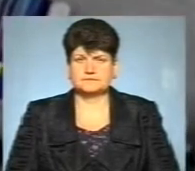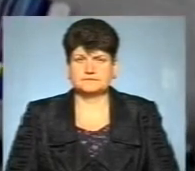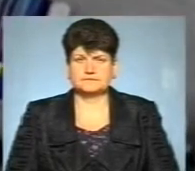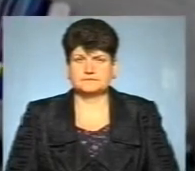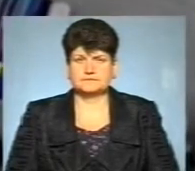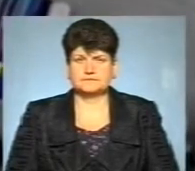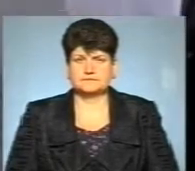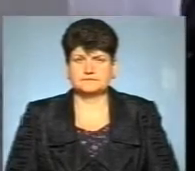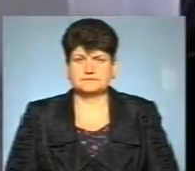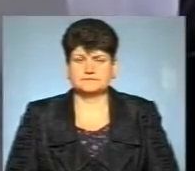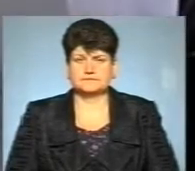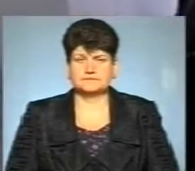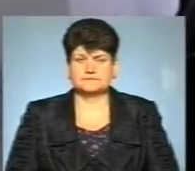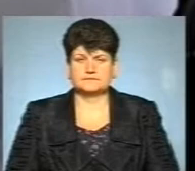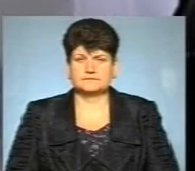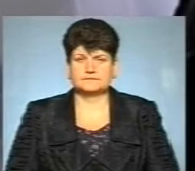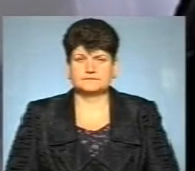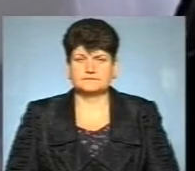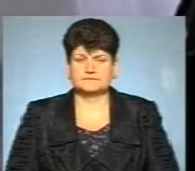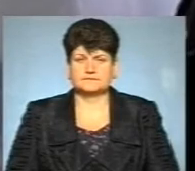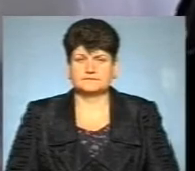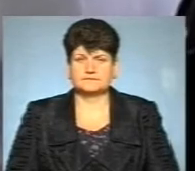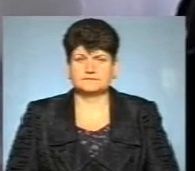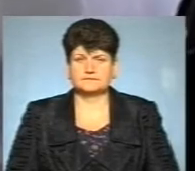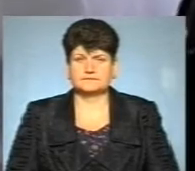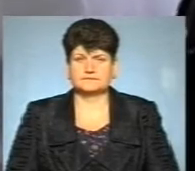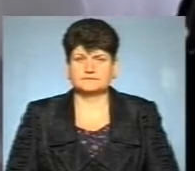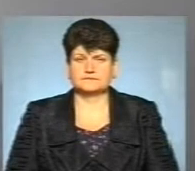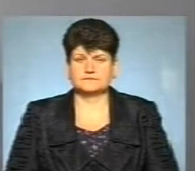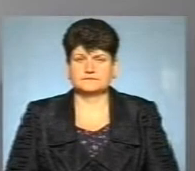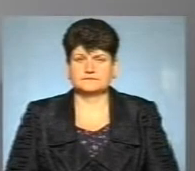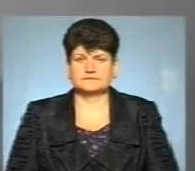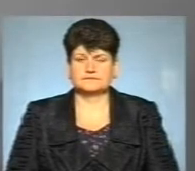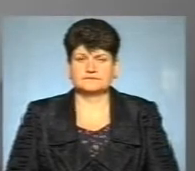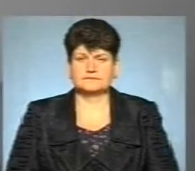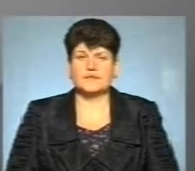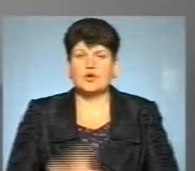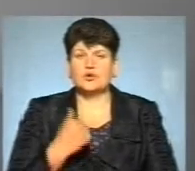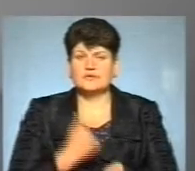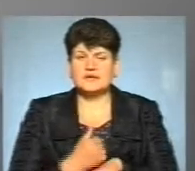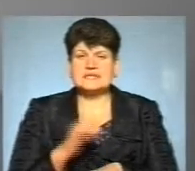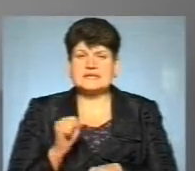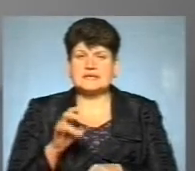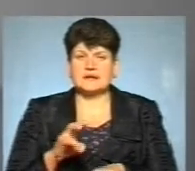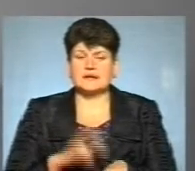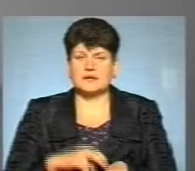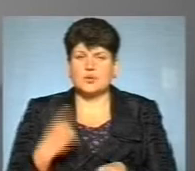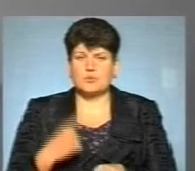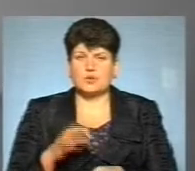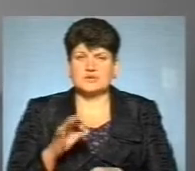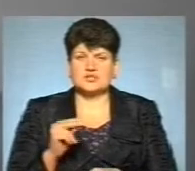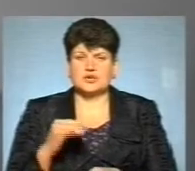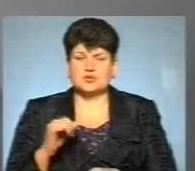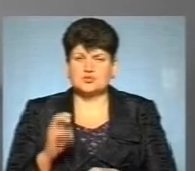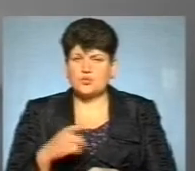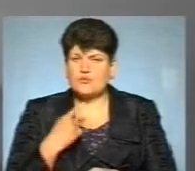Головне Головна санітарна лікарка області Оксана Чайчук